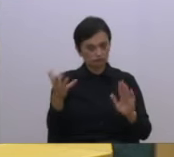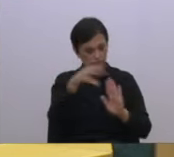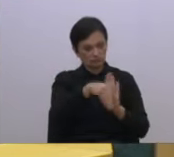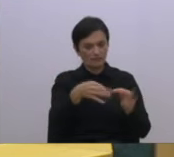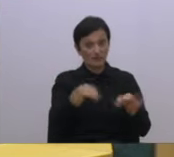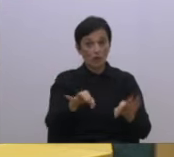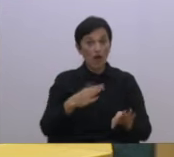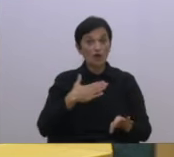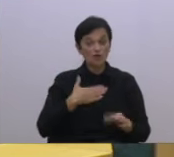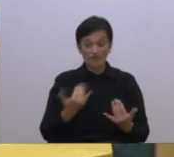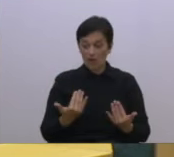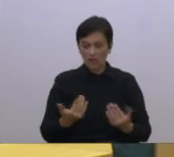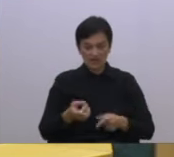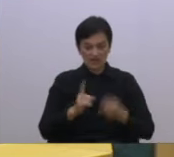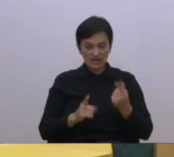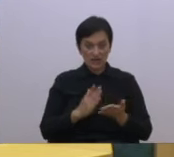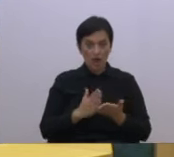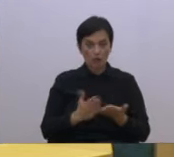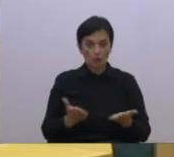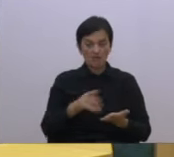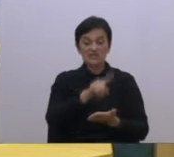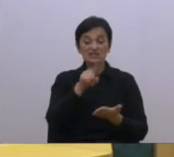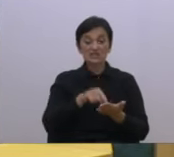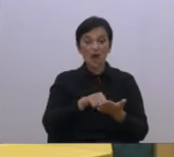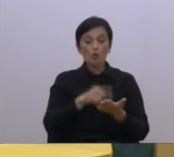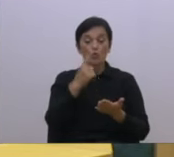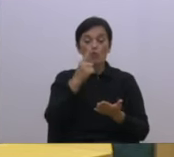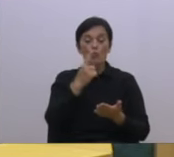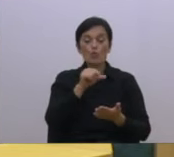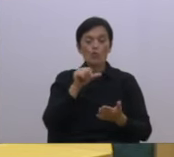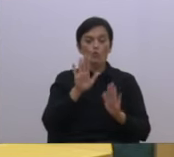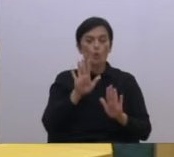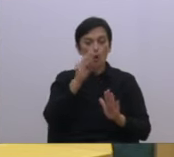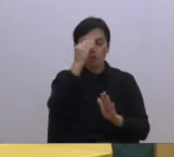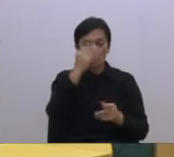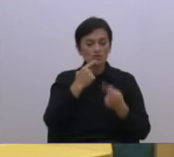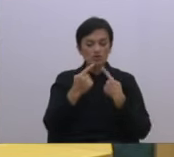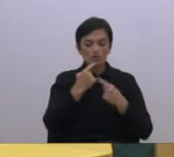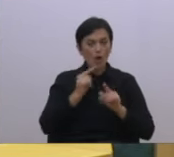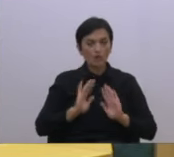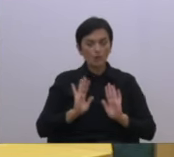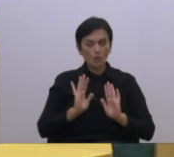უკვე ჩვენი რეალობა არის ამ საკითხზე, არამხოლოდ მსჯელობა, არამედ